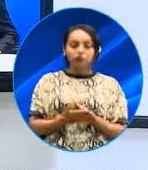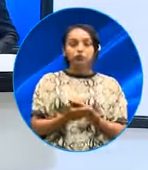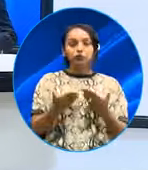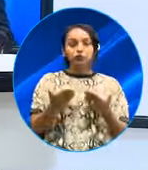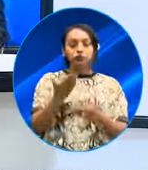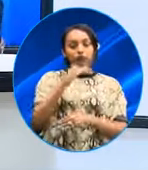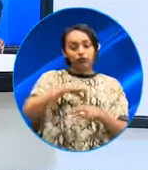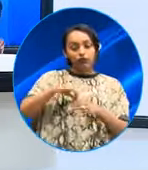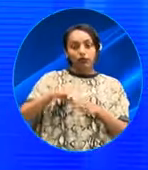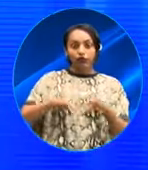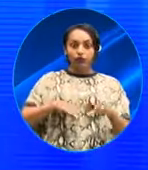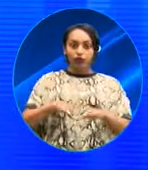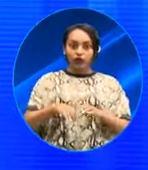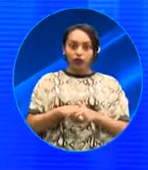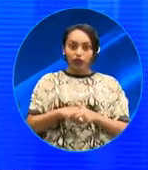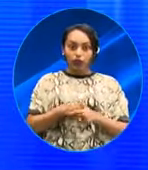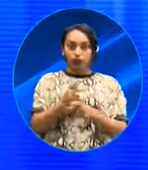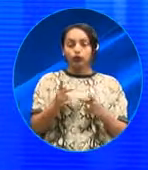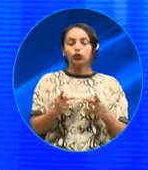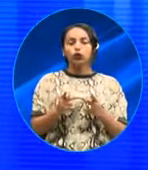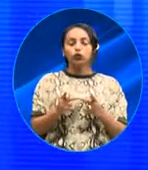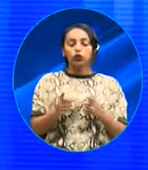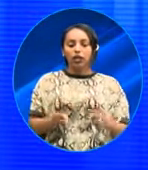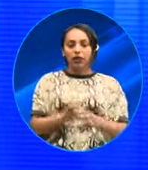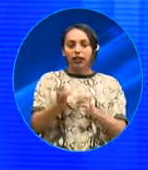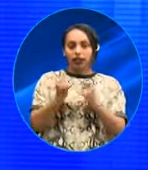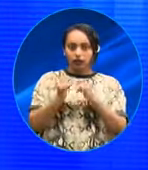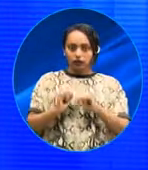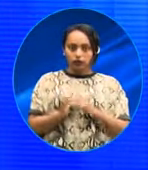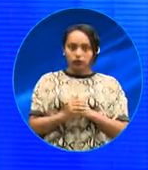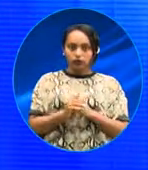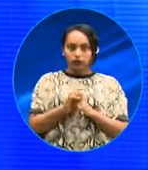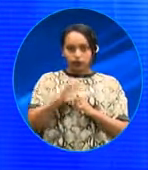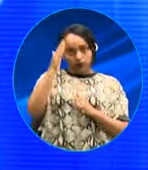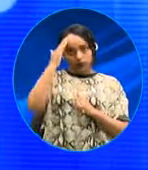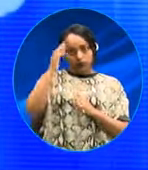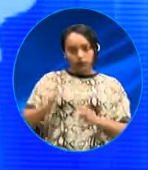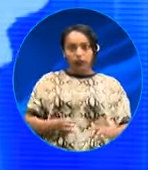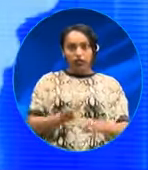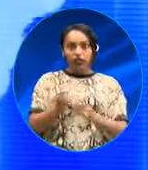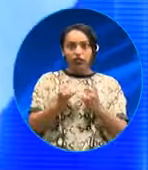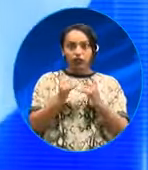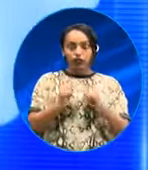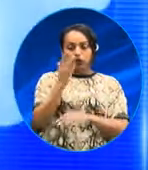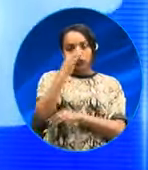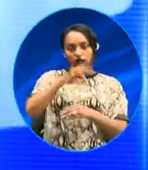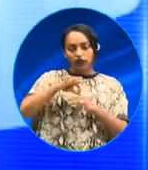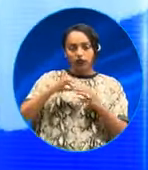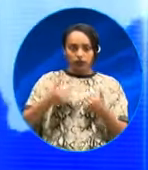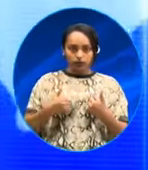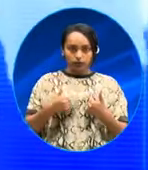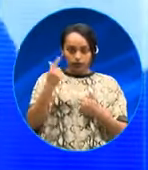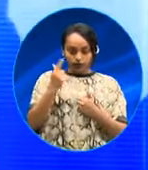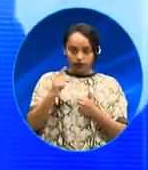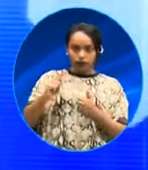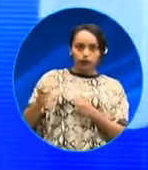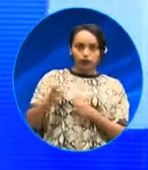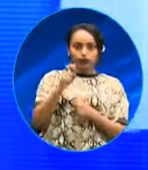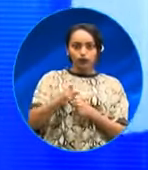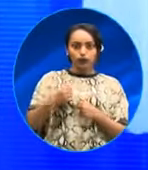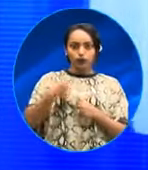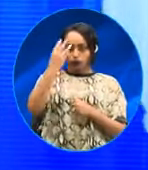እንግዲህ የችግኝ ተከላ የሚደረግባቸው ቦታዎች መንገድ አካፋዮች፣ እንደምታውቁት መንገድ አካፋዮች ችግኝ ይተከልባቸዋል።